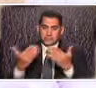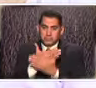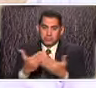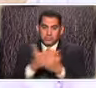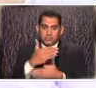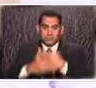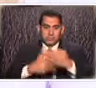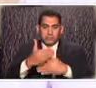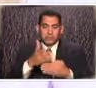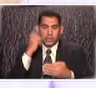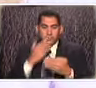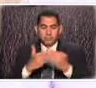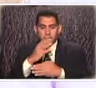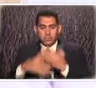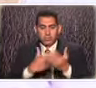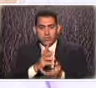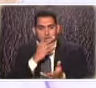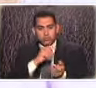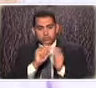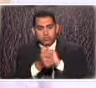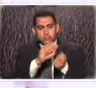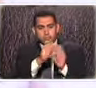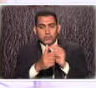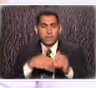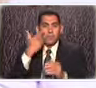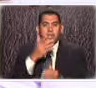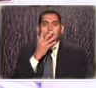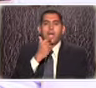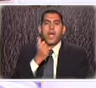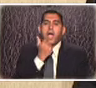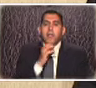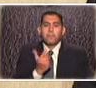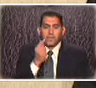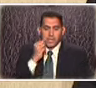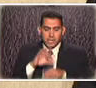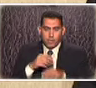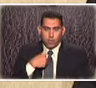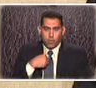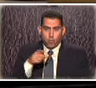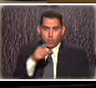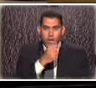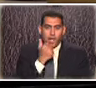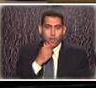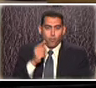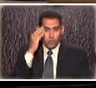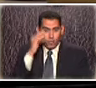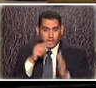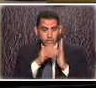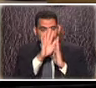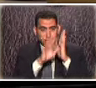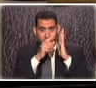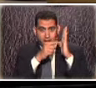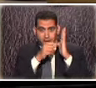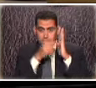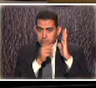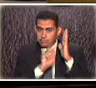حاول البعض ان يعيده ثم تغير هذه مشكلتنا نحن ليست في النموذج نعم ليست المشكله في المنهج ليست المشكله في